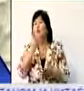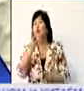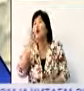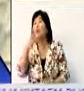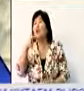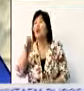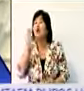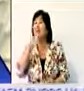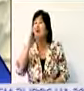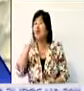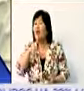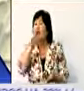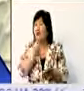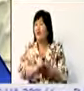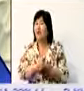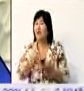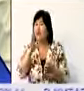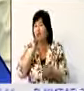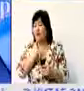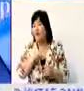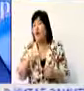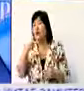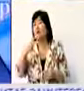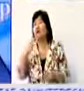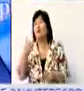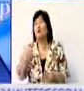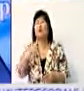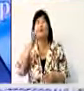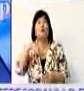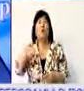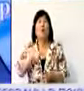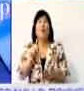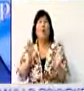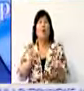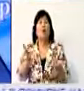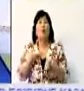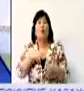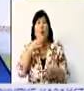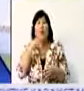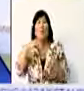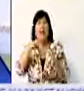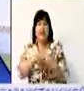литров воды, и она должна быть доступна в течение 24 часов. Уход тоже очень много значит.